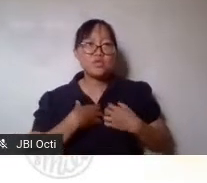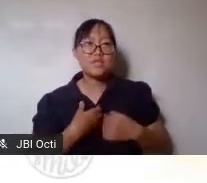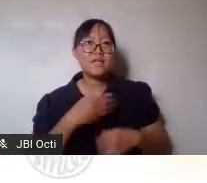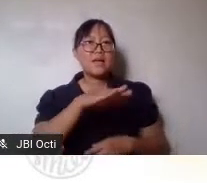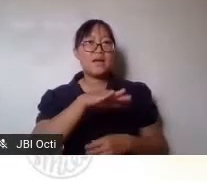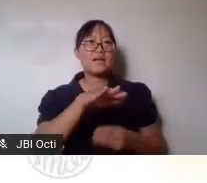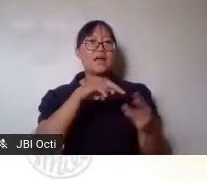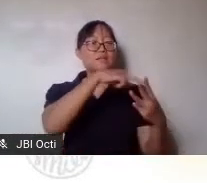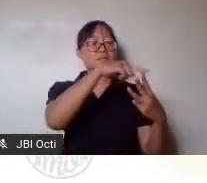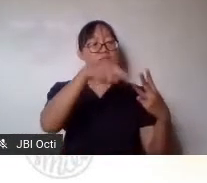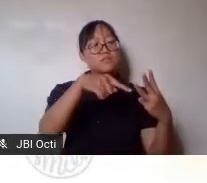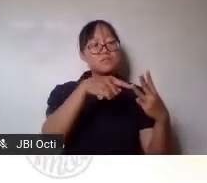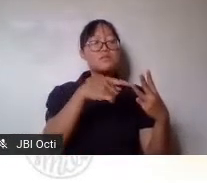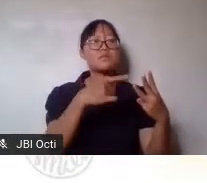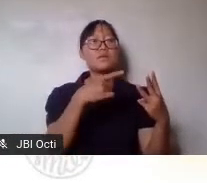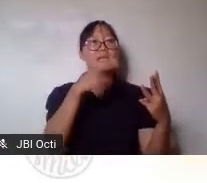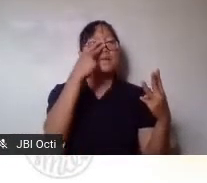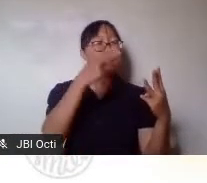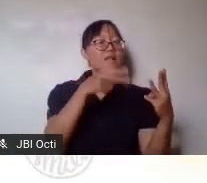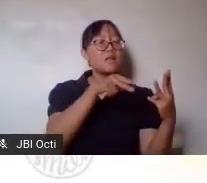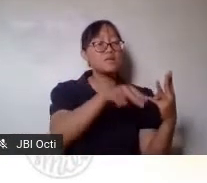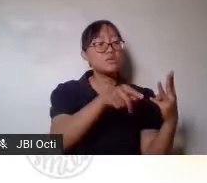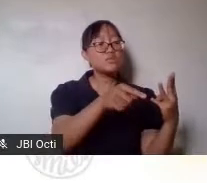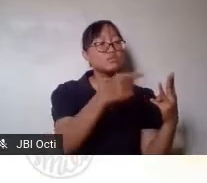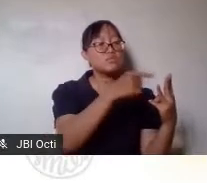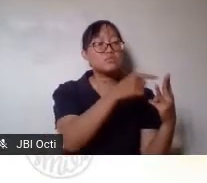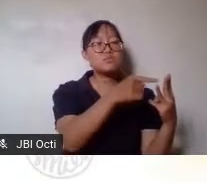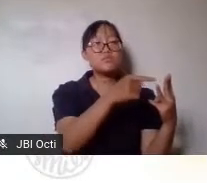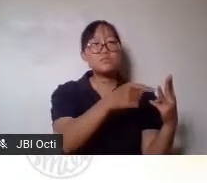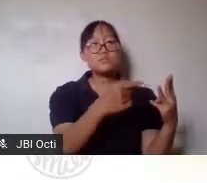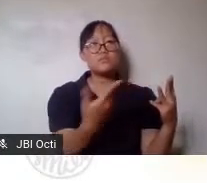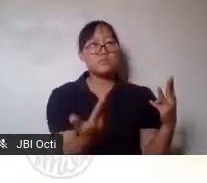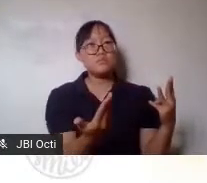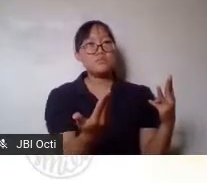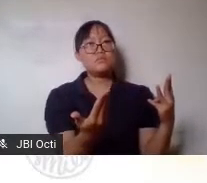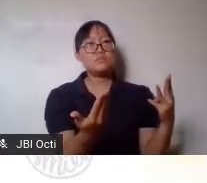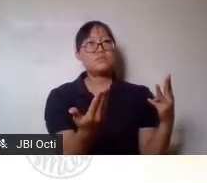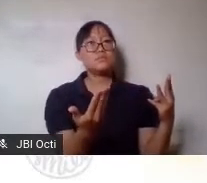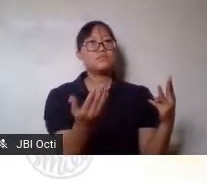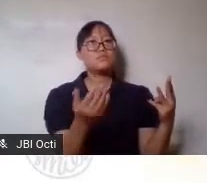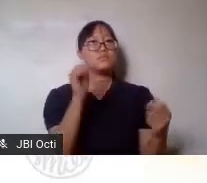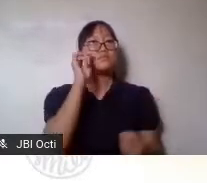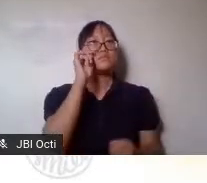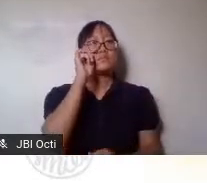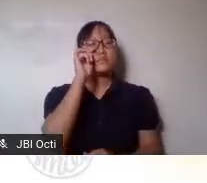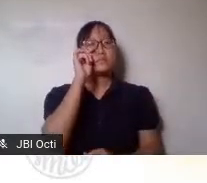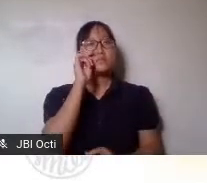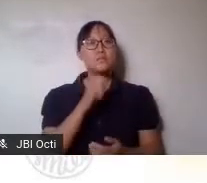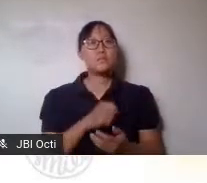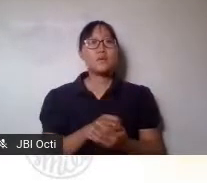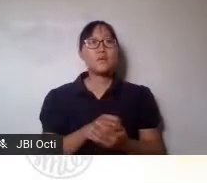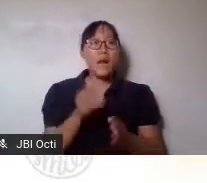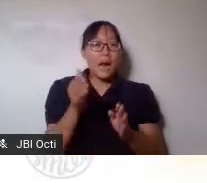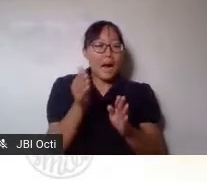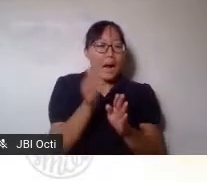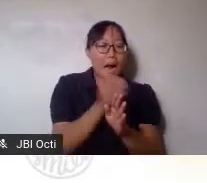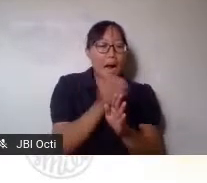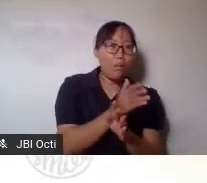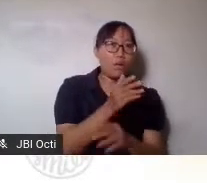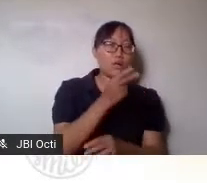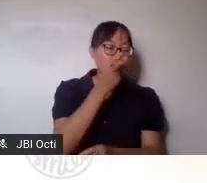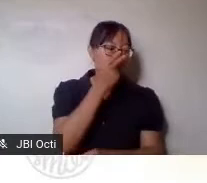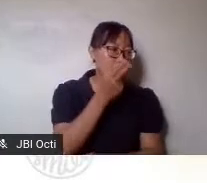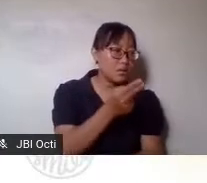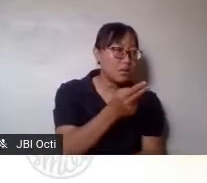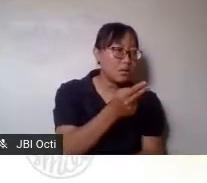Oleh karena itu sesungguhnya bisa juga sedari awal kita menentukan atau memperkirakan